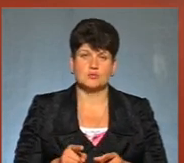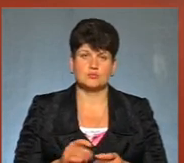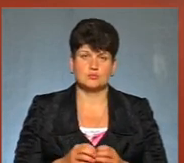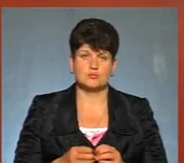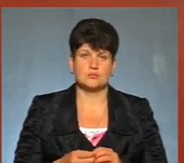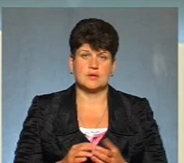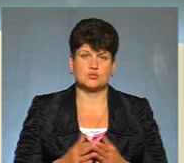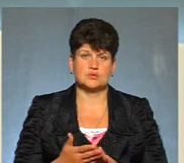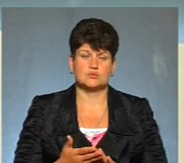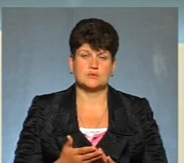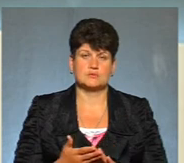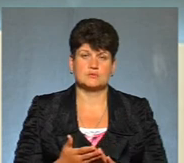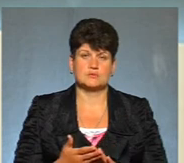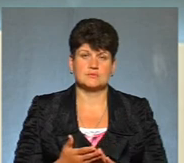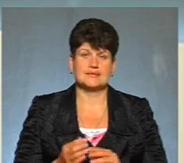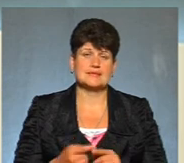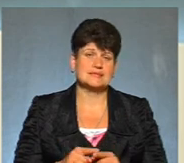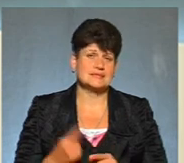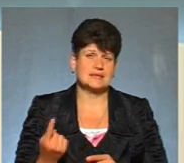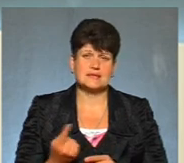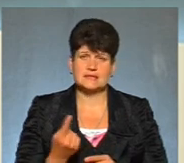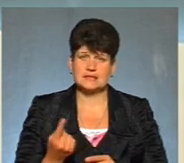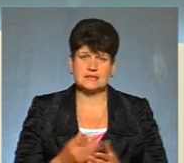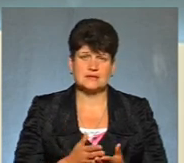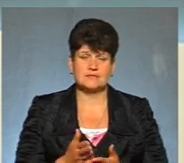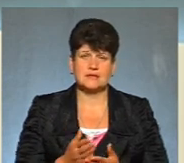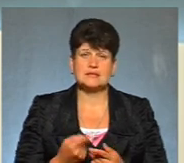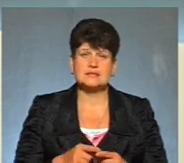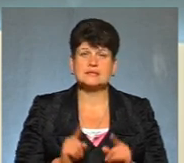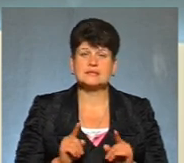ситуації? Ну, це єдиний вихід, це тільки промоція,